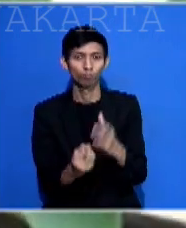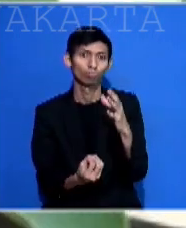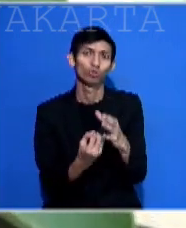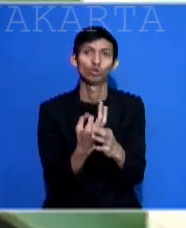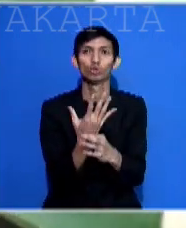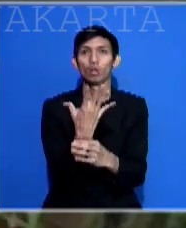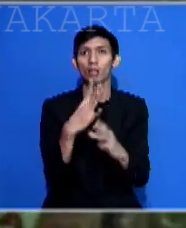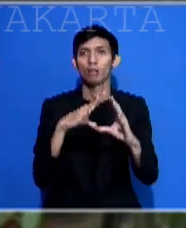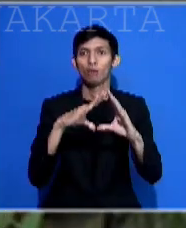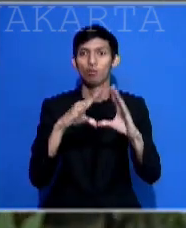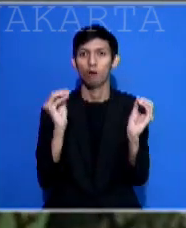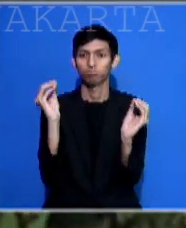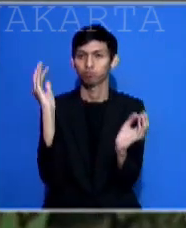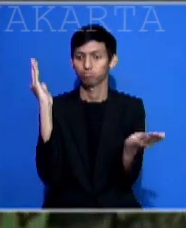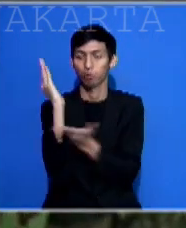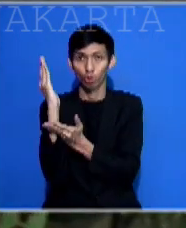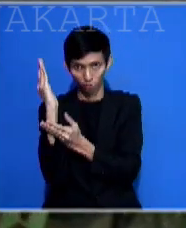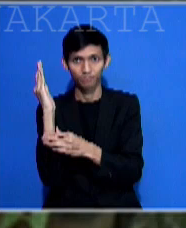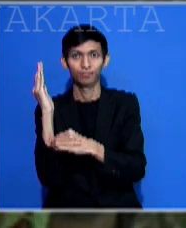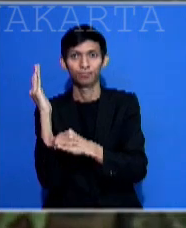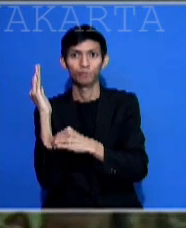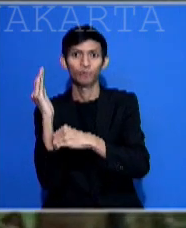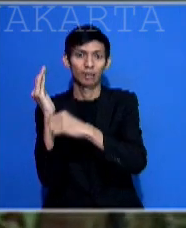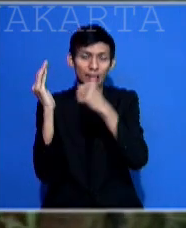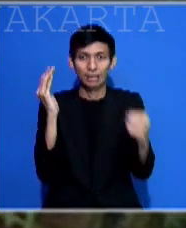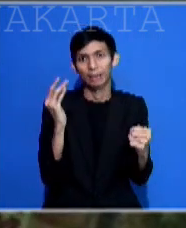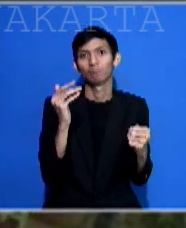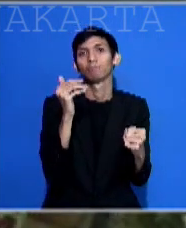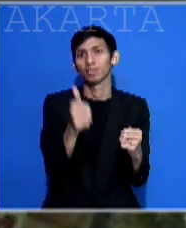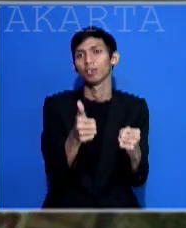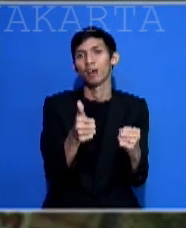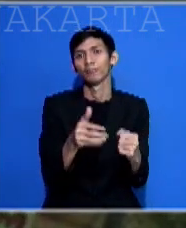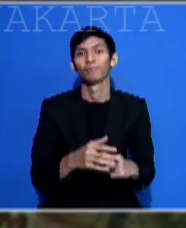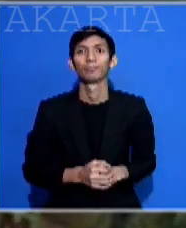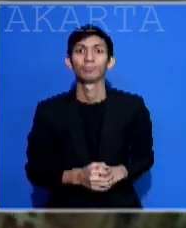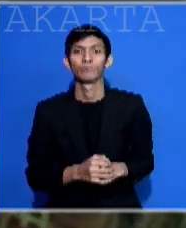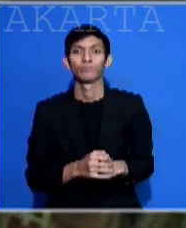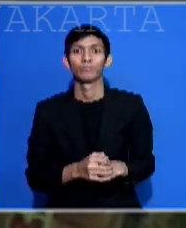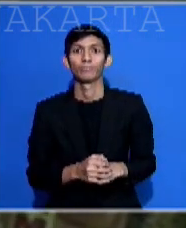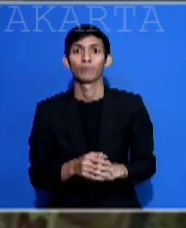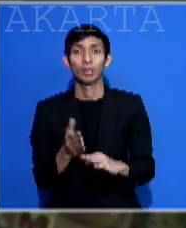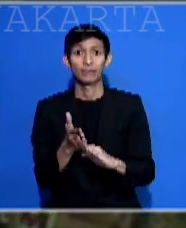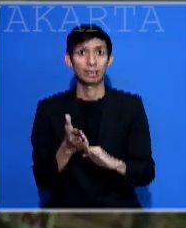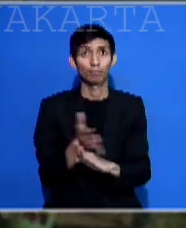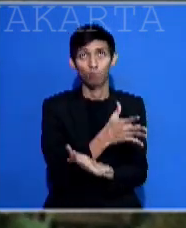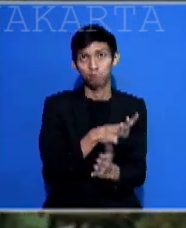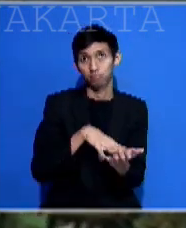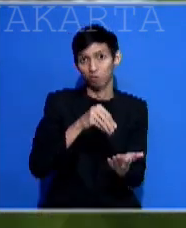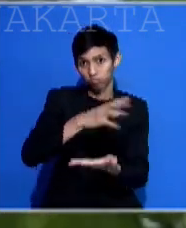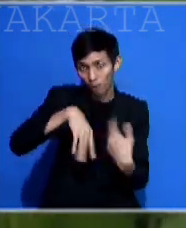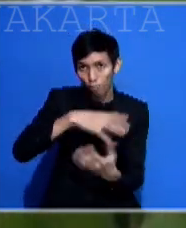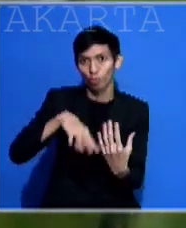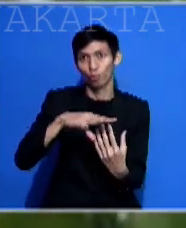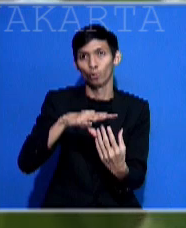babar lumantar stek batangipun cekap dipun tancepaken ing lahan. Saderengipun dipun tanemi lahan kedah dipun olah langkung rumiyin lan